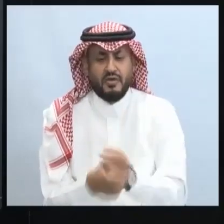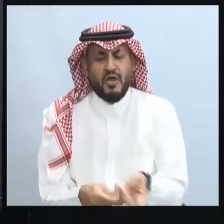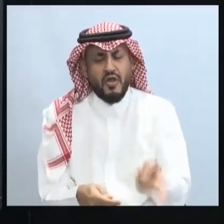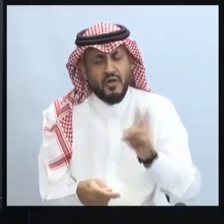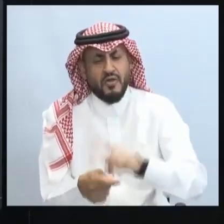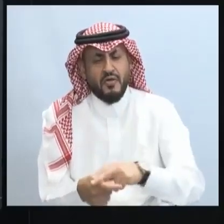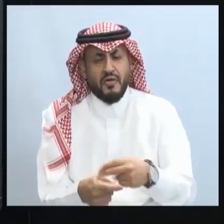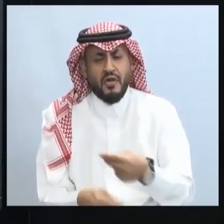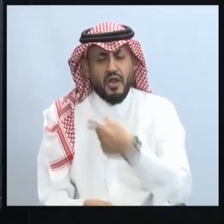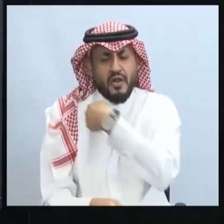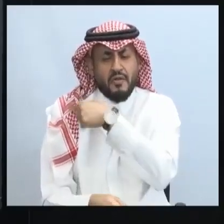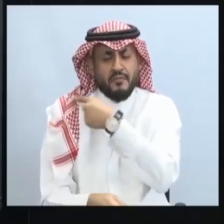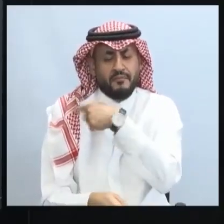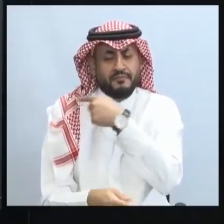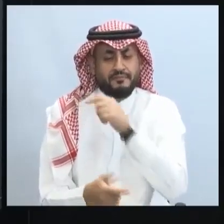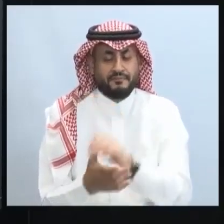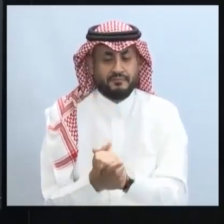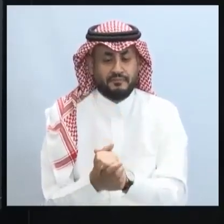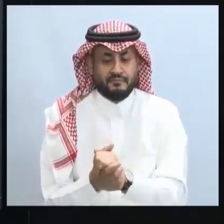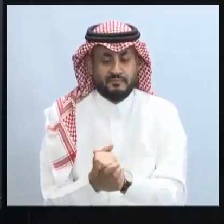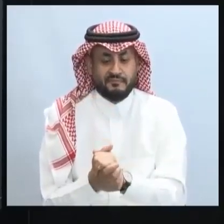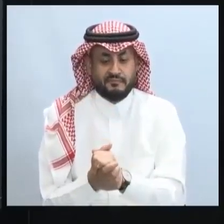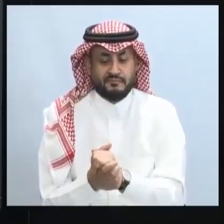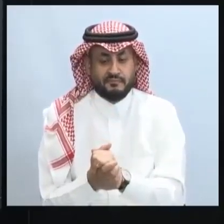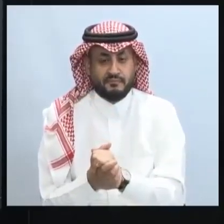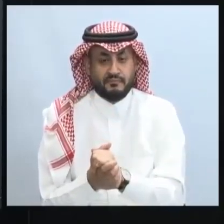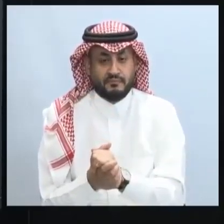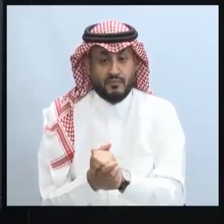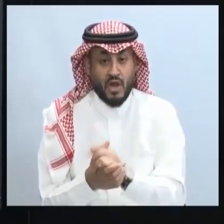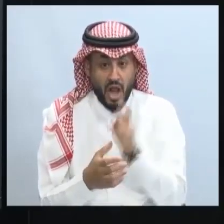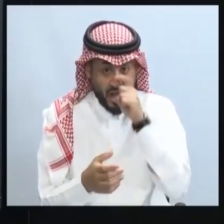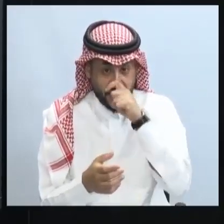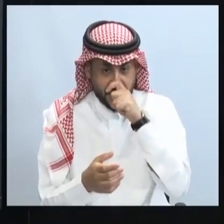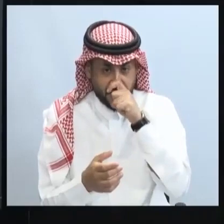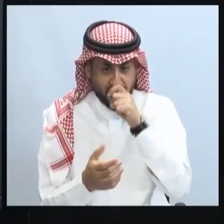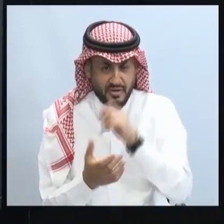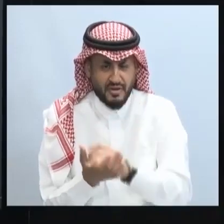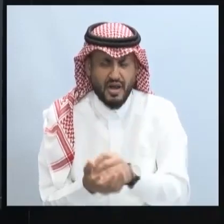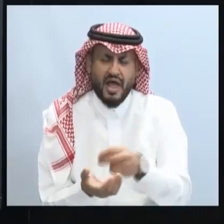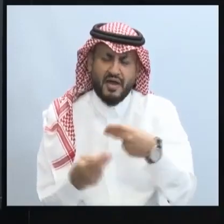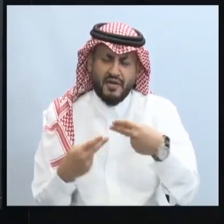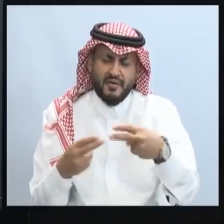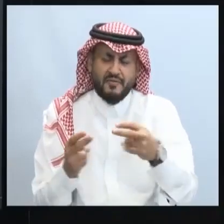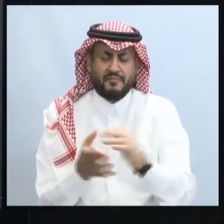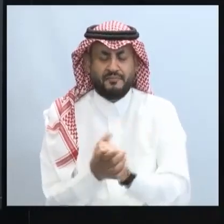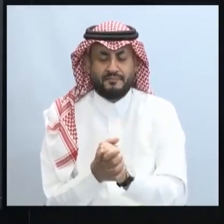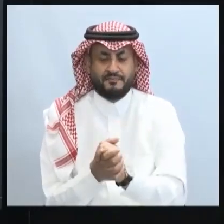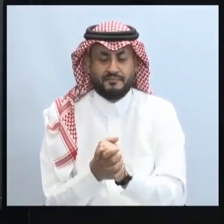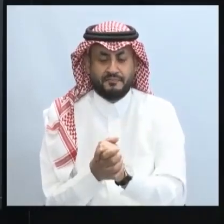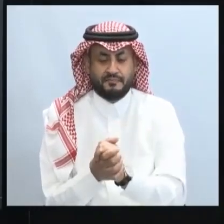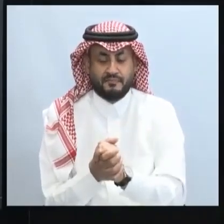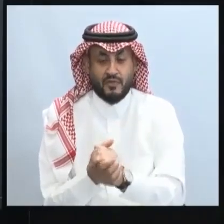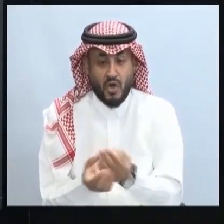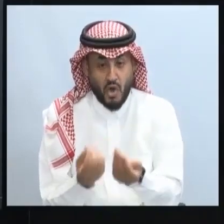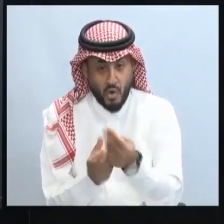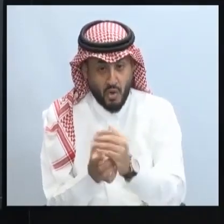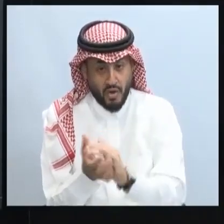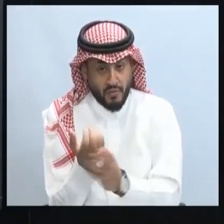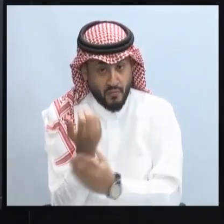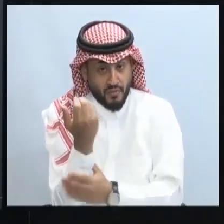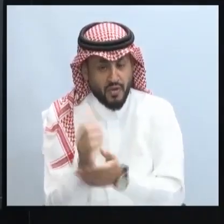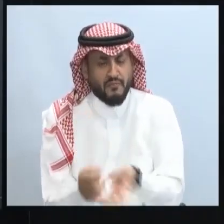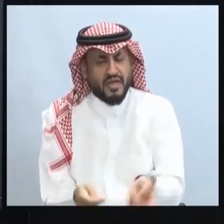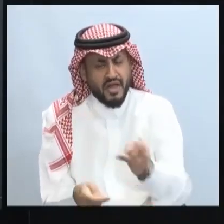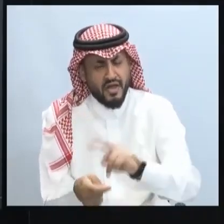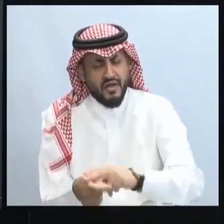حسناتك ولكن هذا الامر ليس امرا واجبا انما هو امر مستحب الا وهو انني